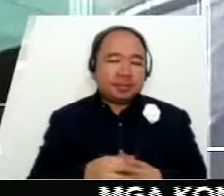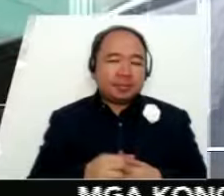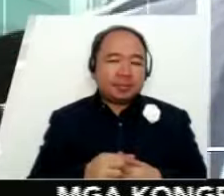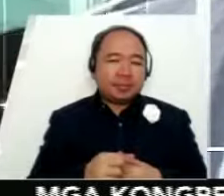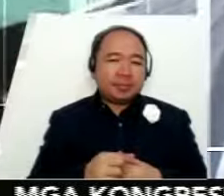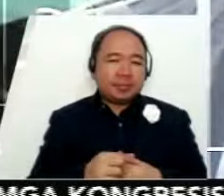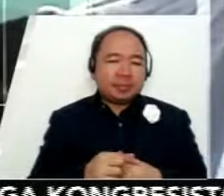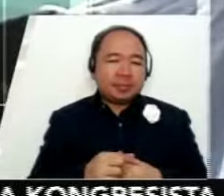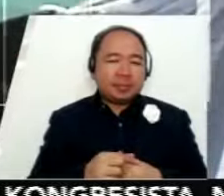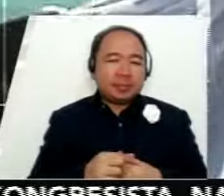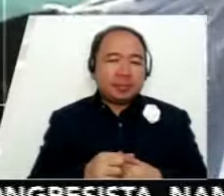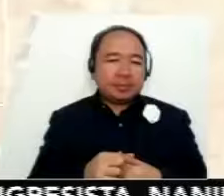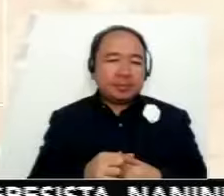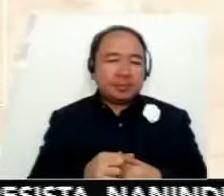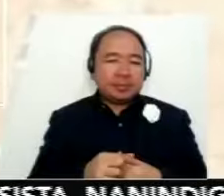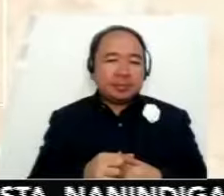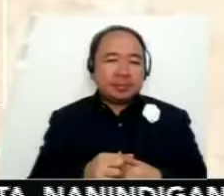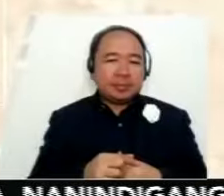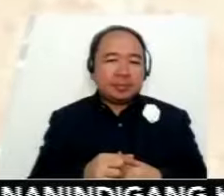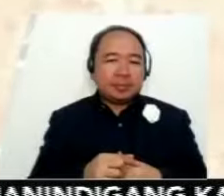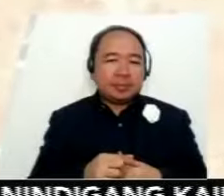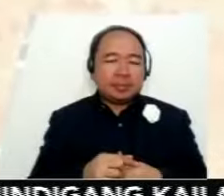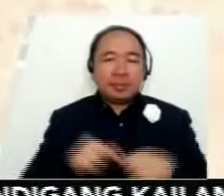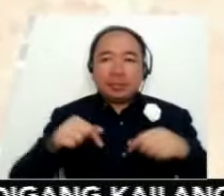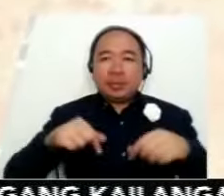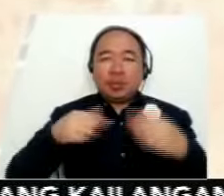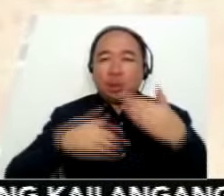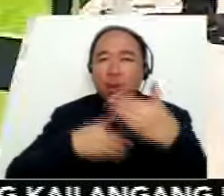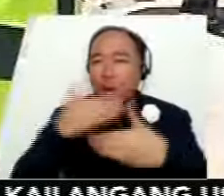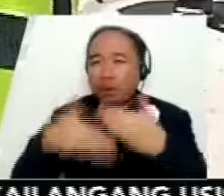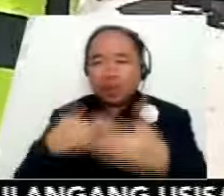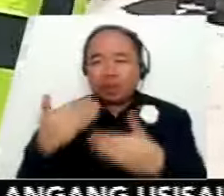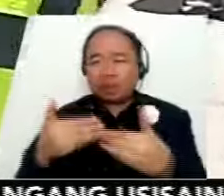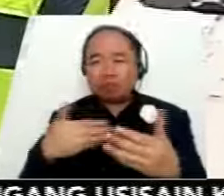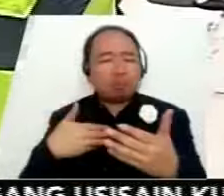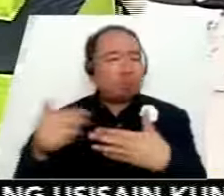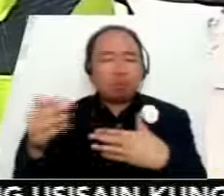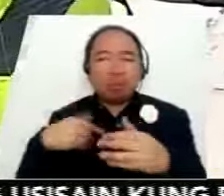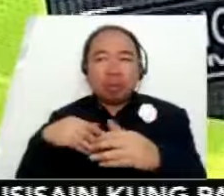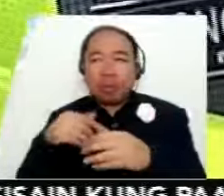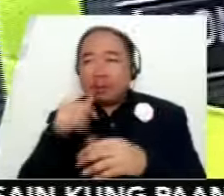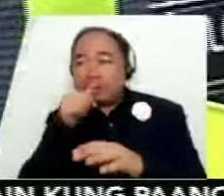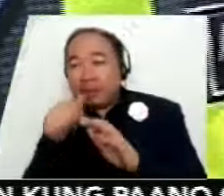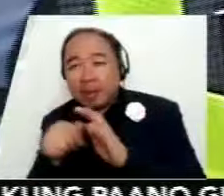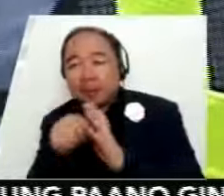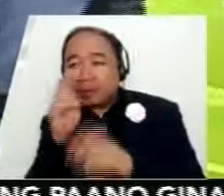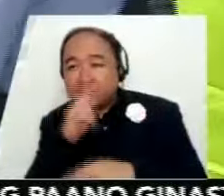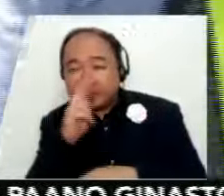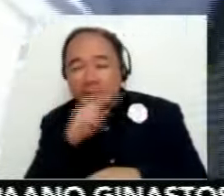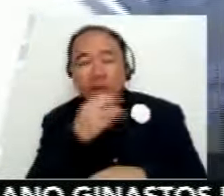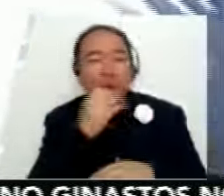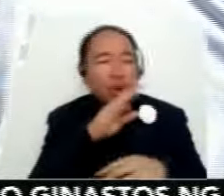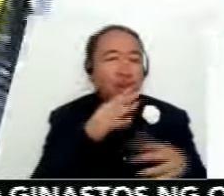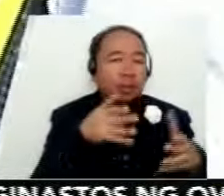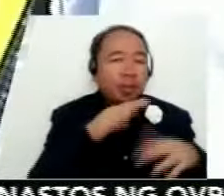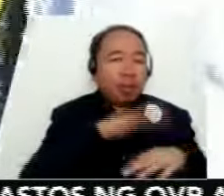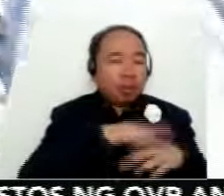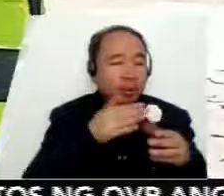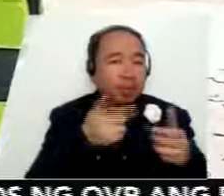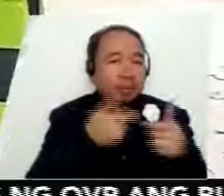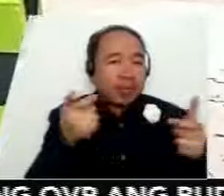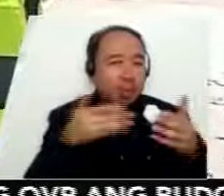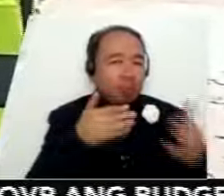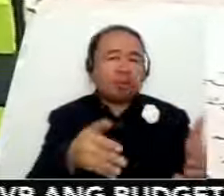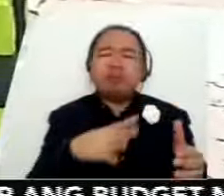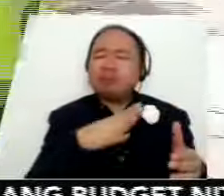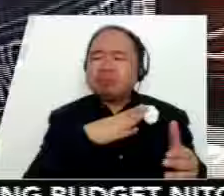Yung operation natin, wala pinipili yan kay Looban, kay Main Road dyan. Masakit sakot ng Caloocan. Looban naman siya. Wala tayong magagawa doon.